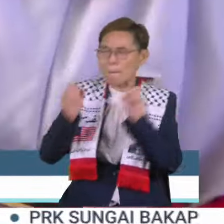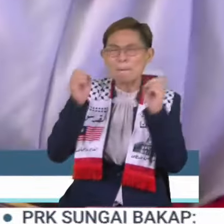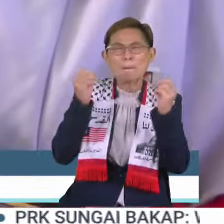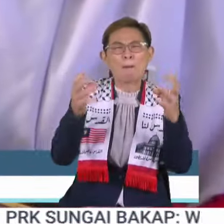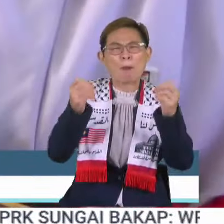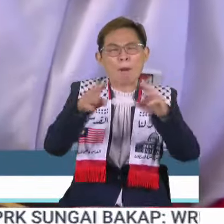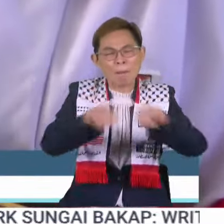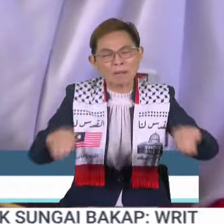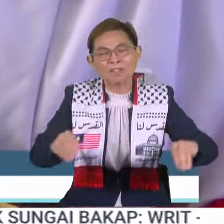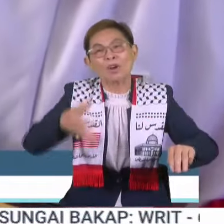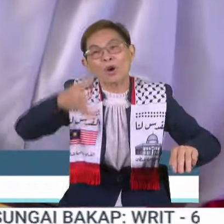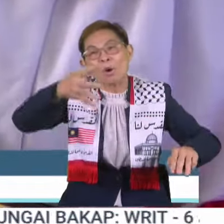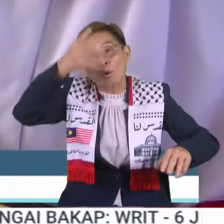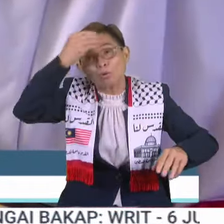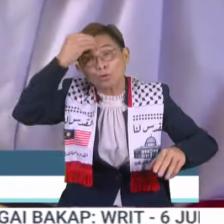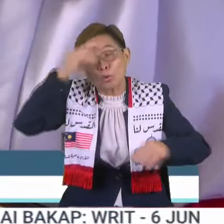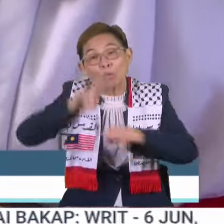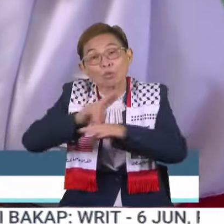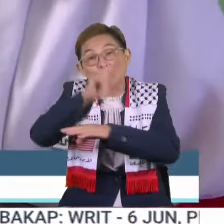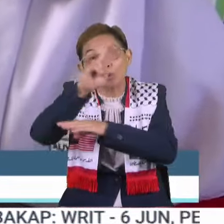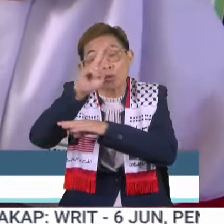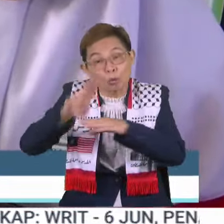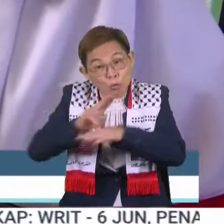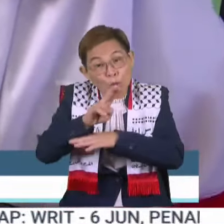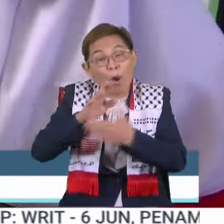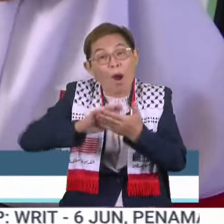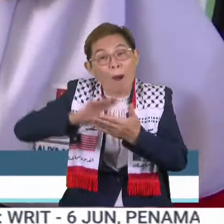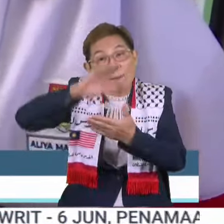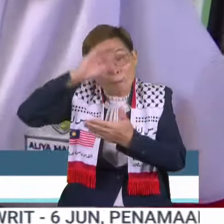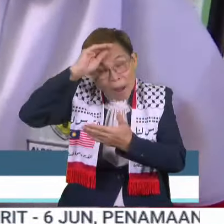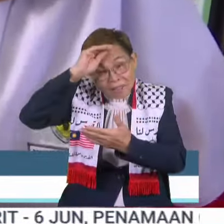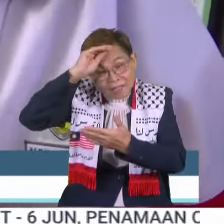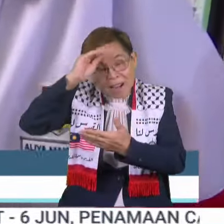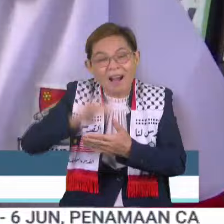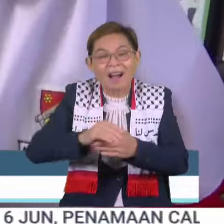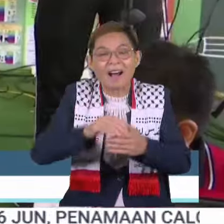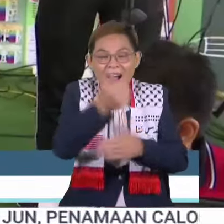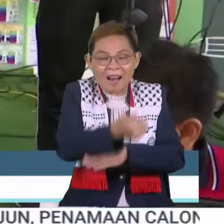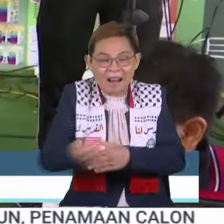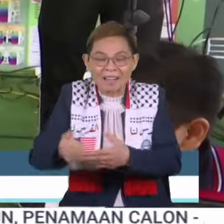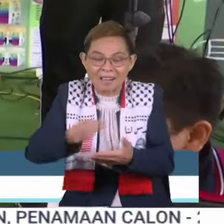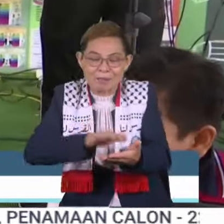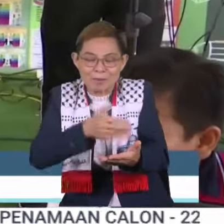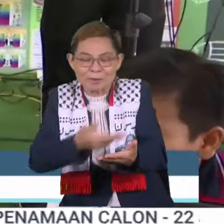ramai pelajar untuk mendapat akses belajar bermain alat muzik.